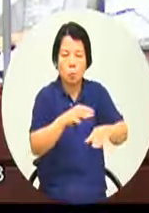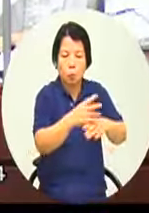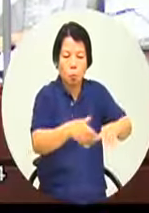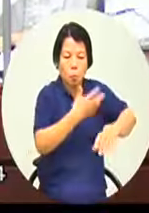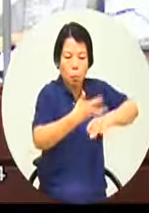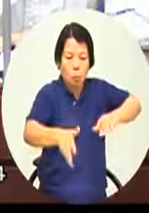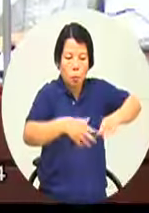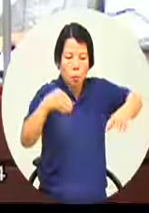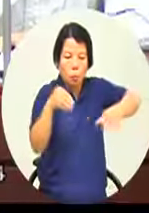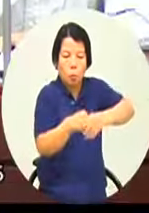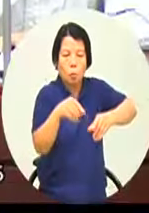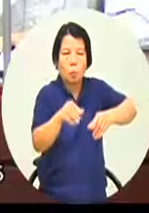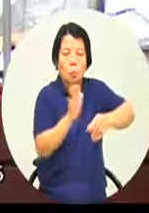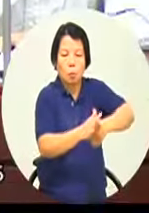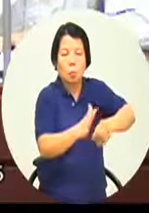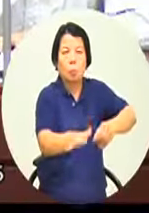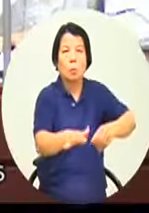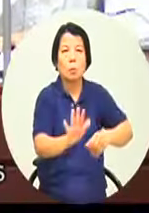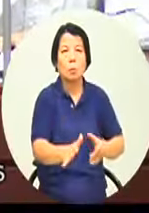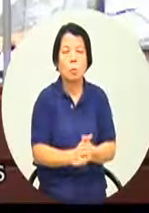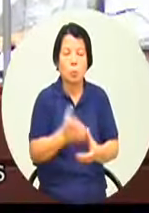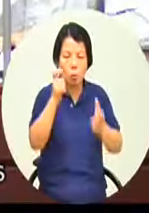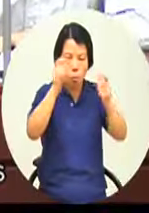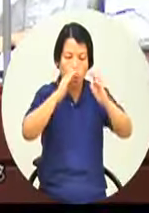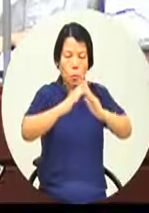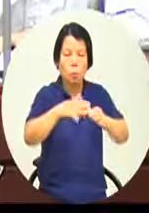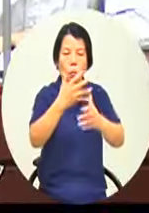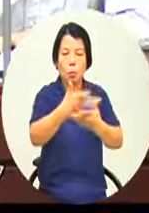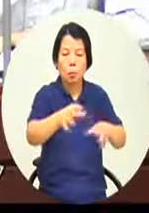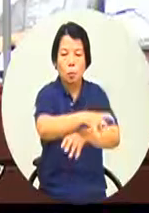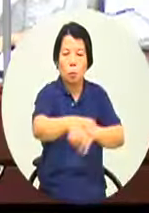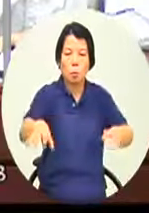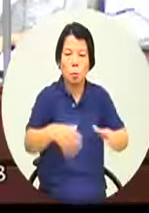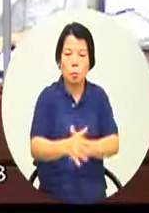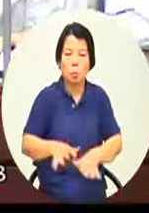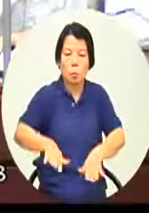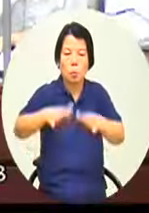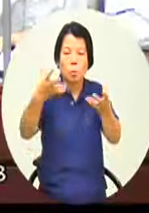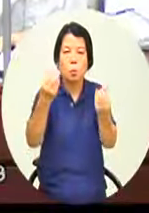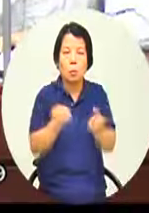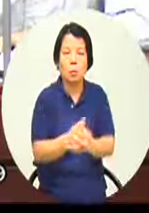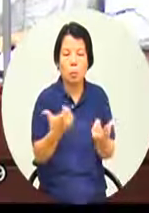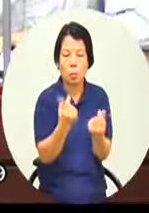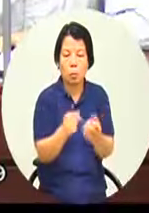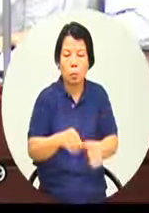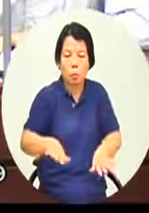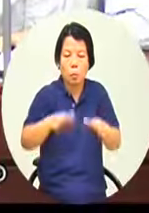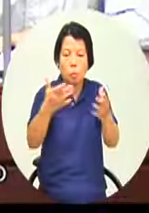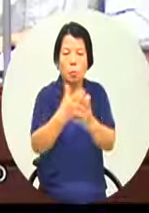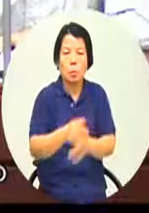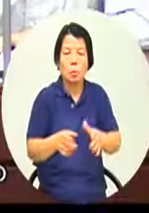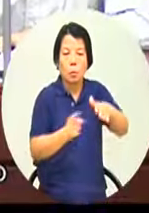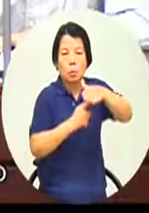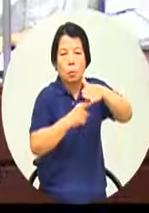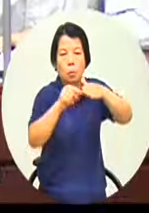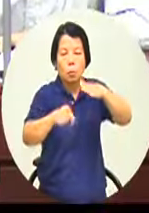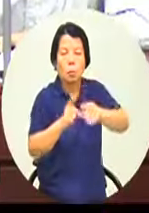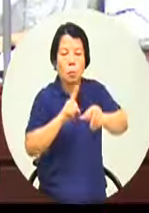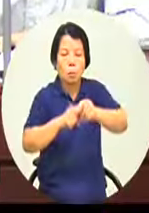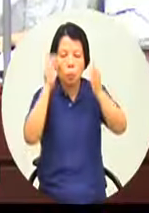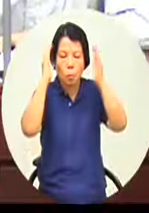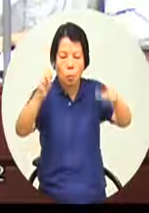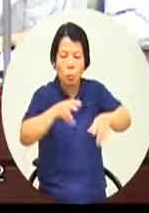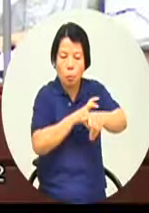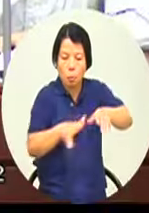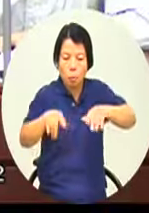沟。那在那一段时间，高雄市很多地区过去不会积水的，它也有积水，像高速公路中正交流道附近哈。